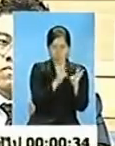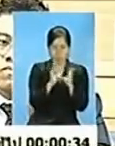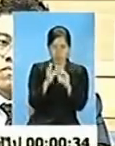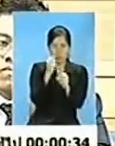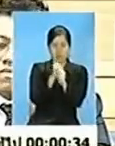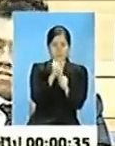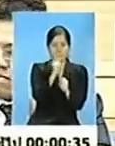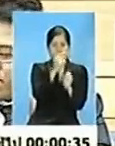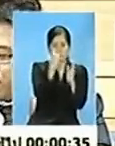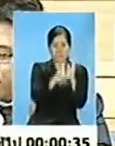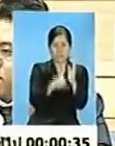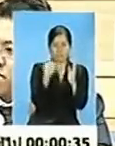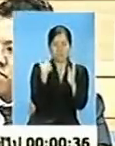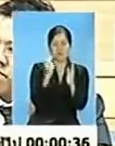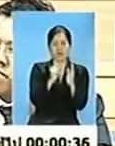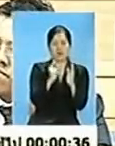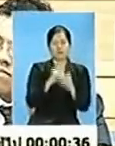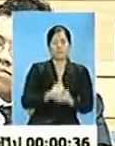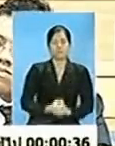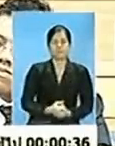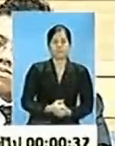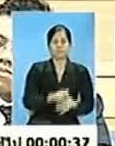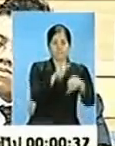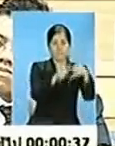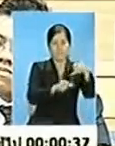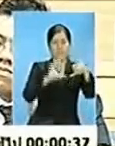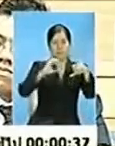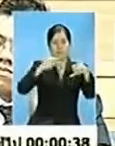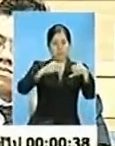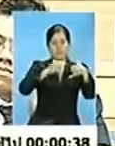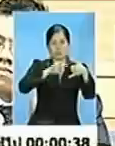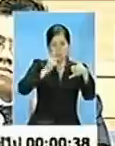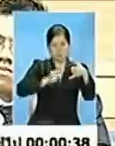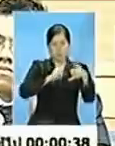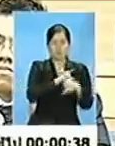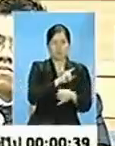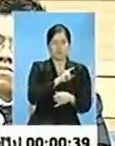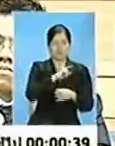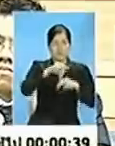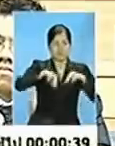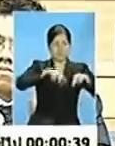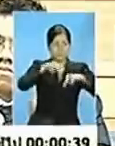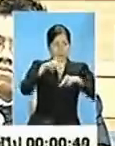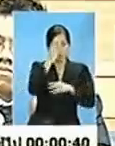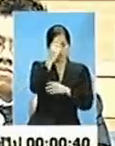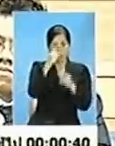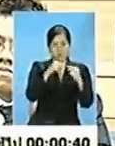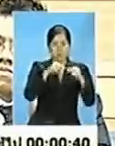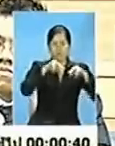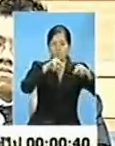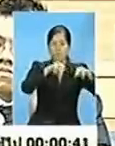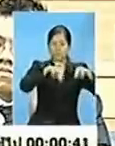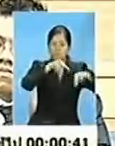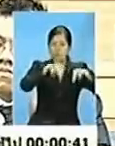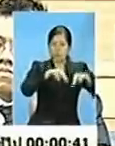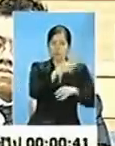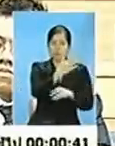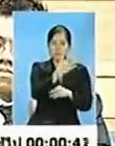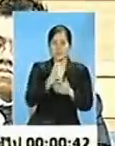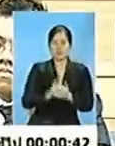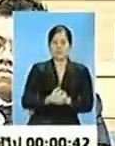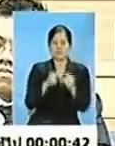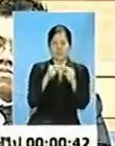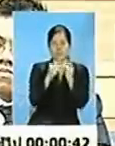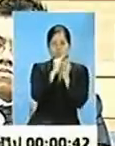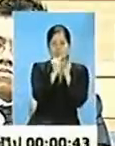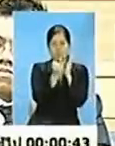ไรแล้วอย่างนี้เนี่ยท่านเฉลิมต้องรับผิดชอบดูแลว่าทำไมไปปล่อยปละอย่างนี้ด่านที่สระแก้วมีคน